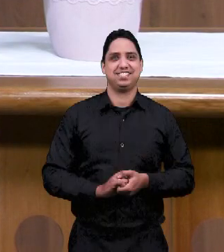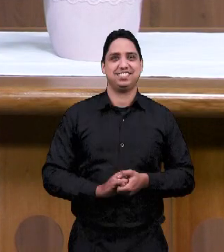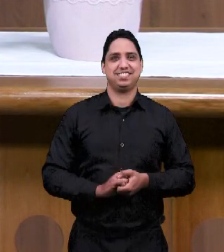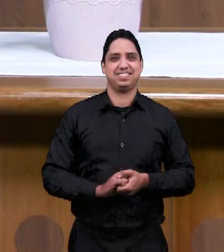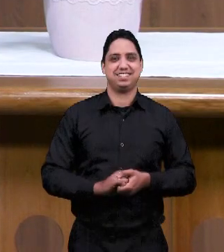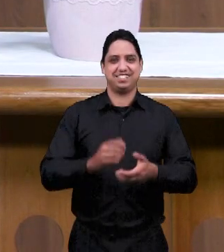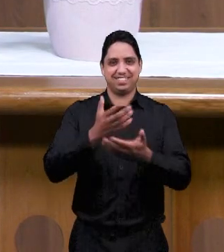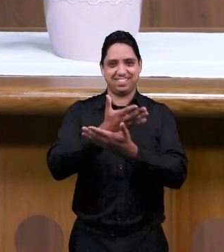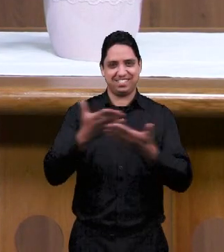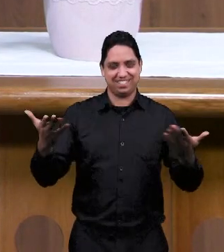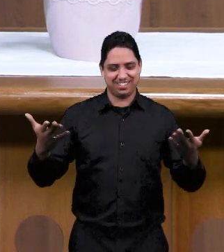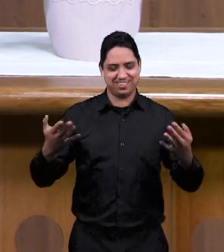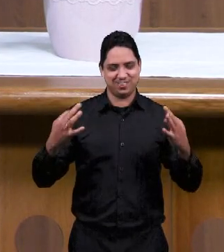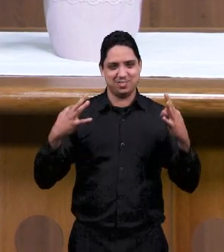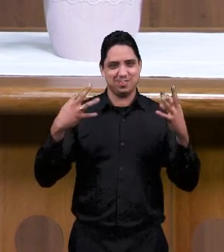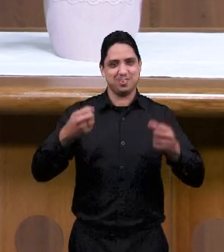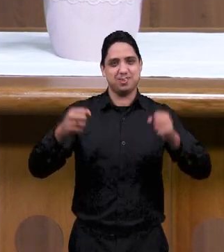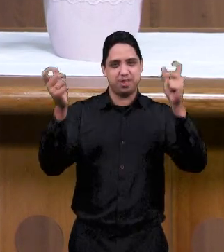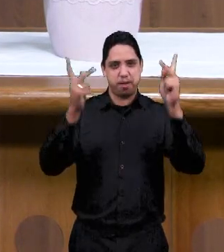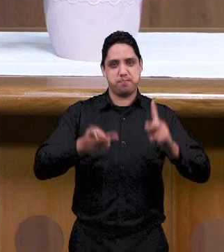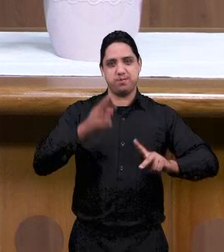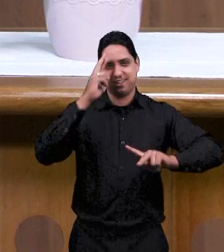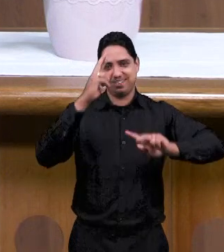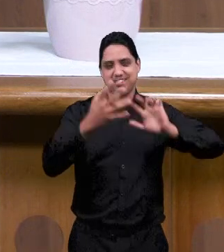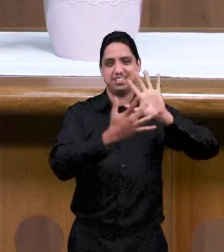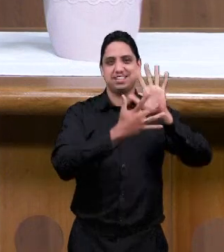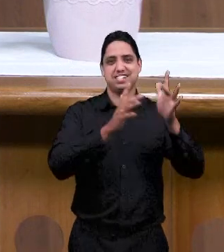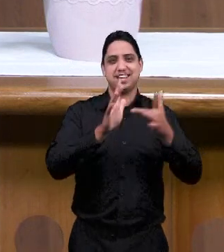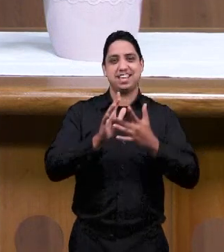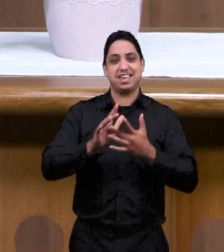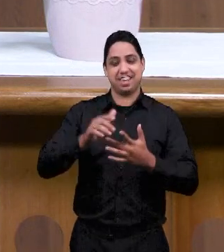Je salue à tous dans la paix du Seigneur Jésus.